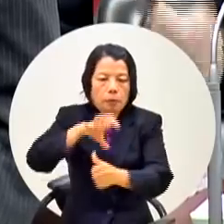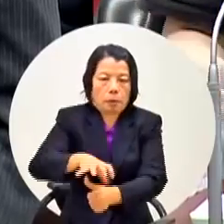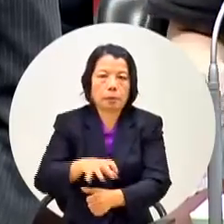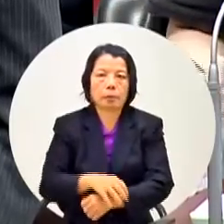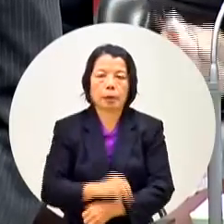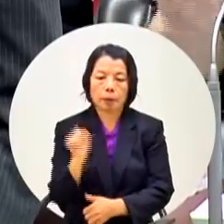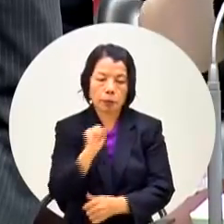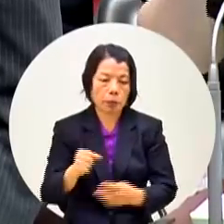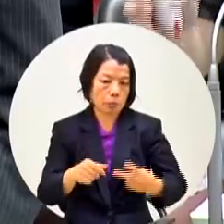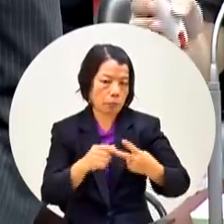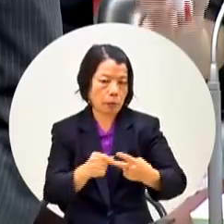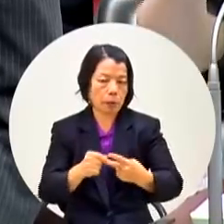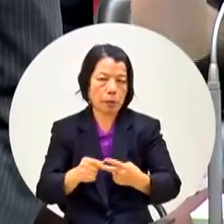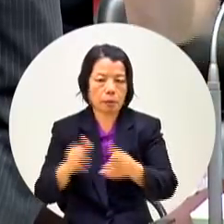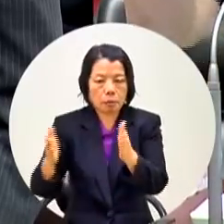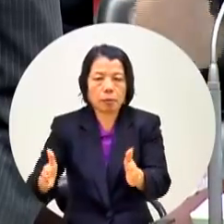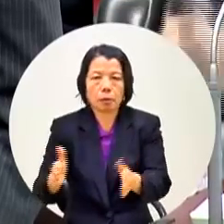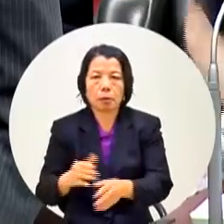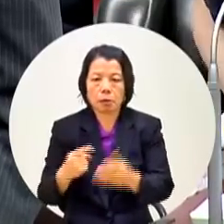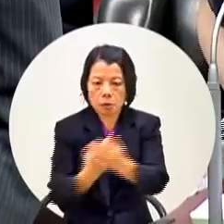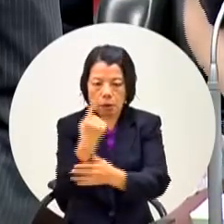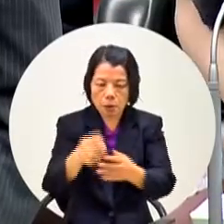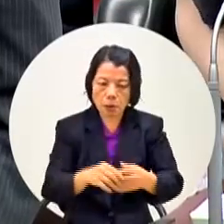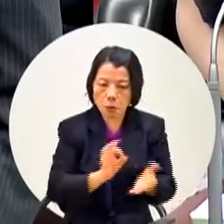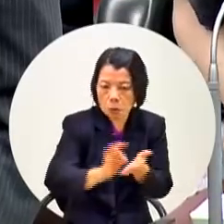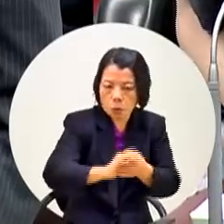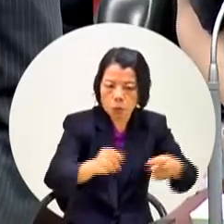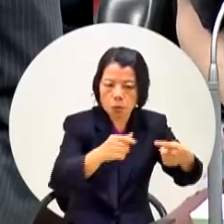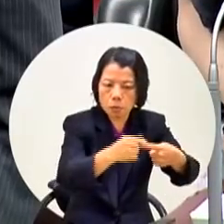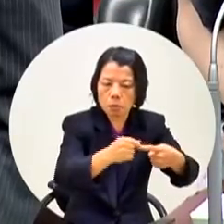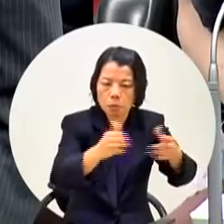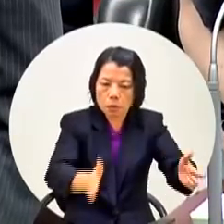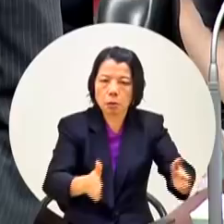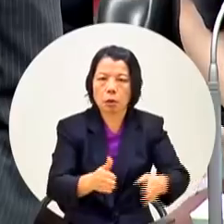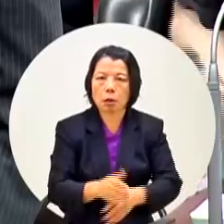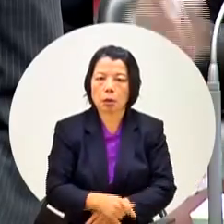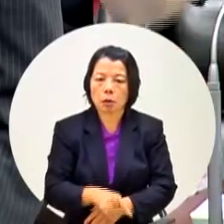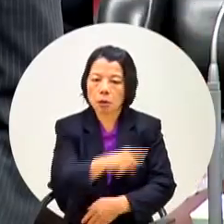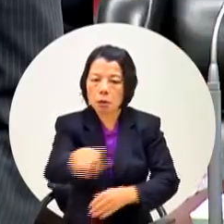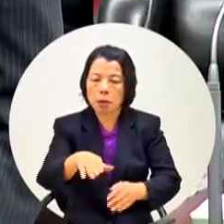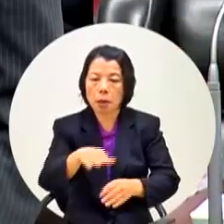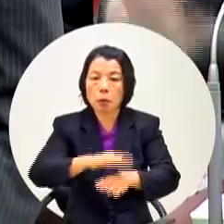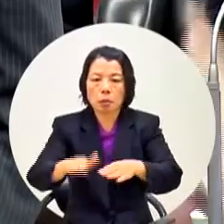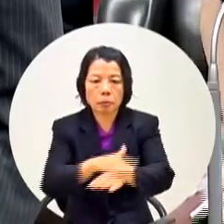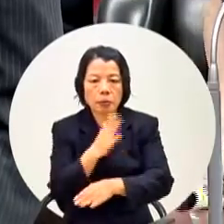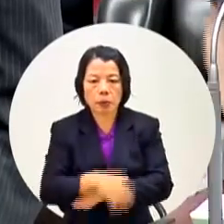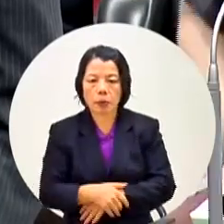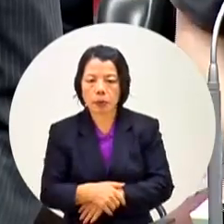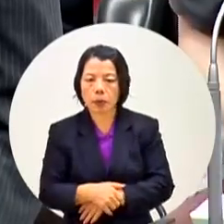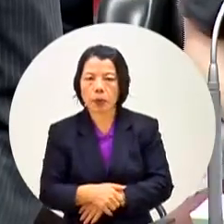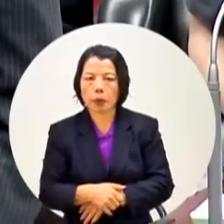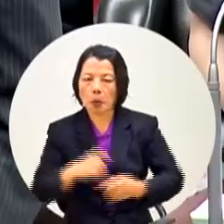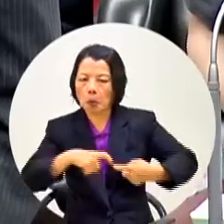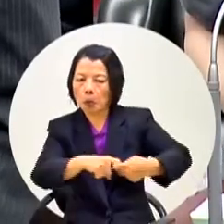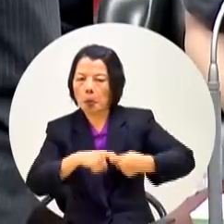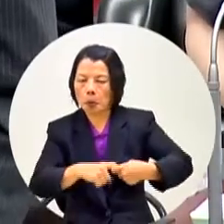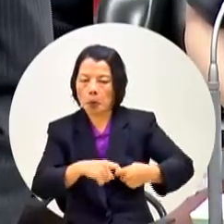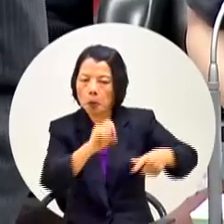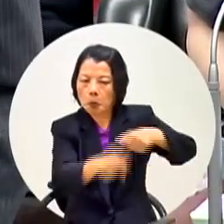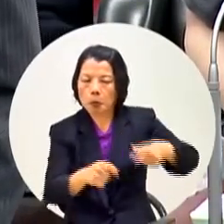只能用一阶的车厢，这样是不是会有图利跟保标的问题？会不会有？不然你不知道，可以请法制局长回答。